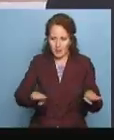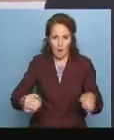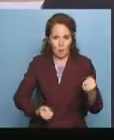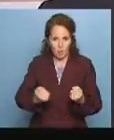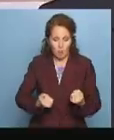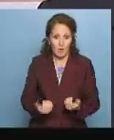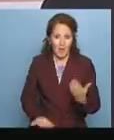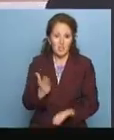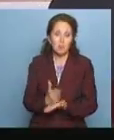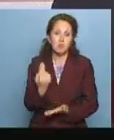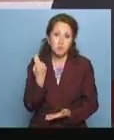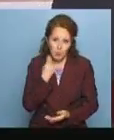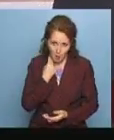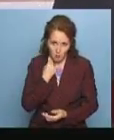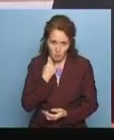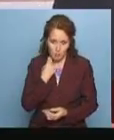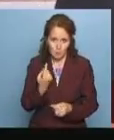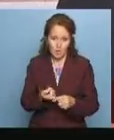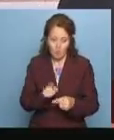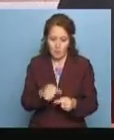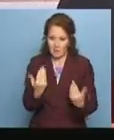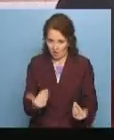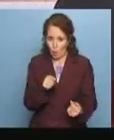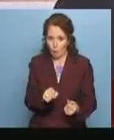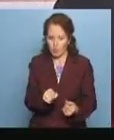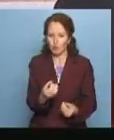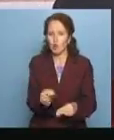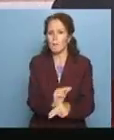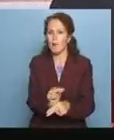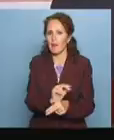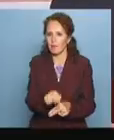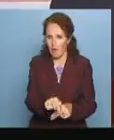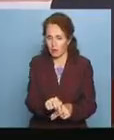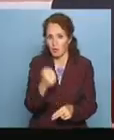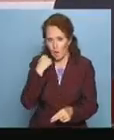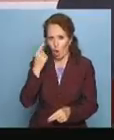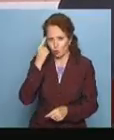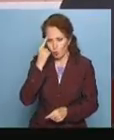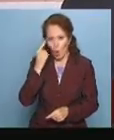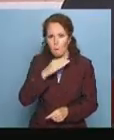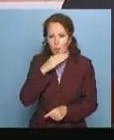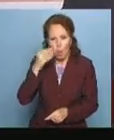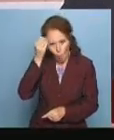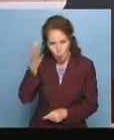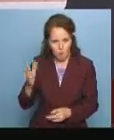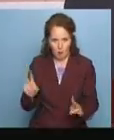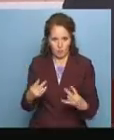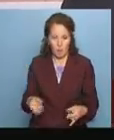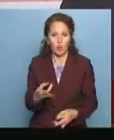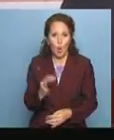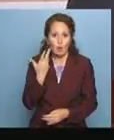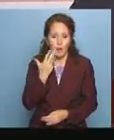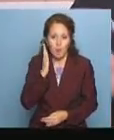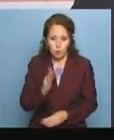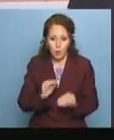брак, который сегодня, и вот сегодня его еще переделать, я думаю, что много ума не надо. Но когда будут ложить